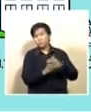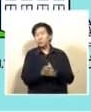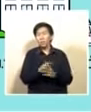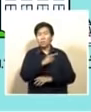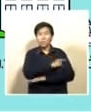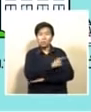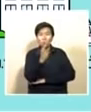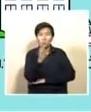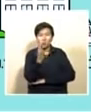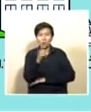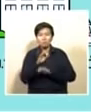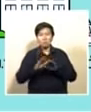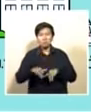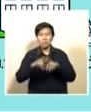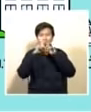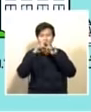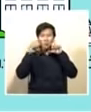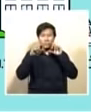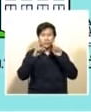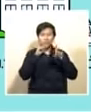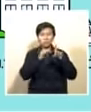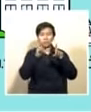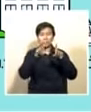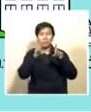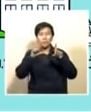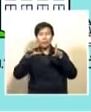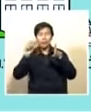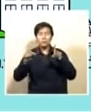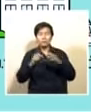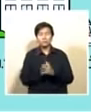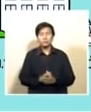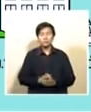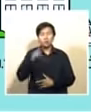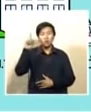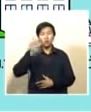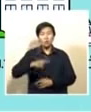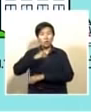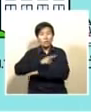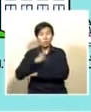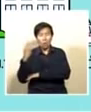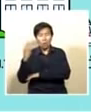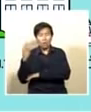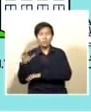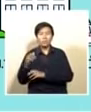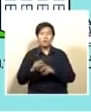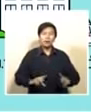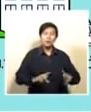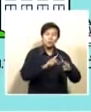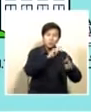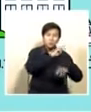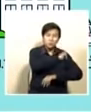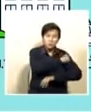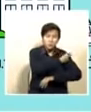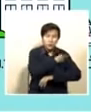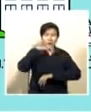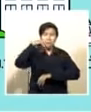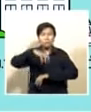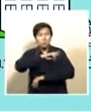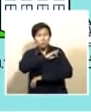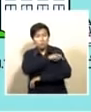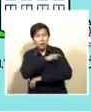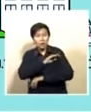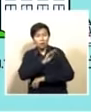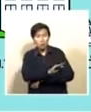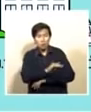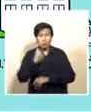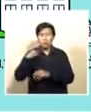างๆเช่นกรมการแพทย์ซึ่งมีโรงพยาบาลราชวิถีเลิศศิลป์นพรัตน์นะครับโรงพยาบาลหรือกรมควบคุมโรคเช่น